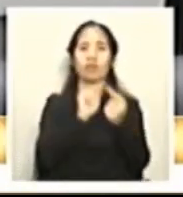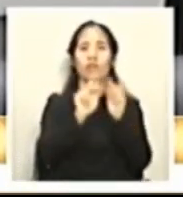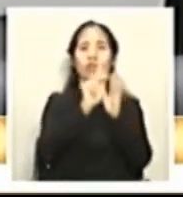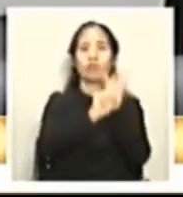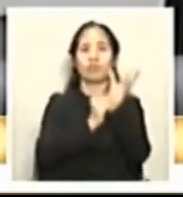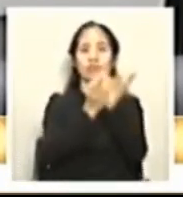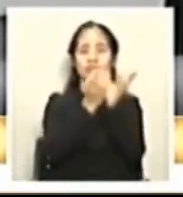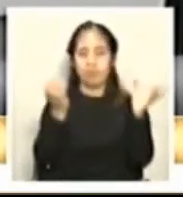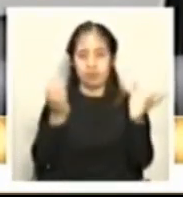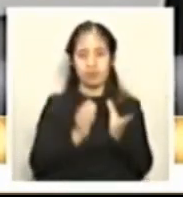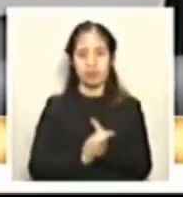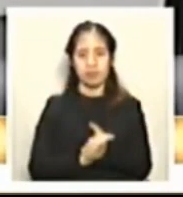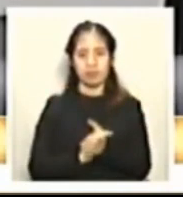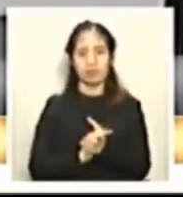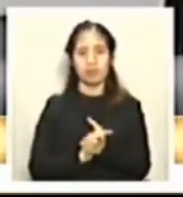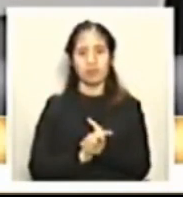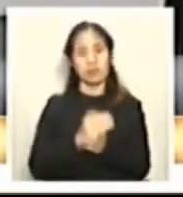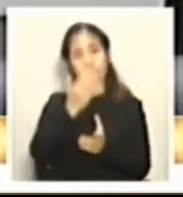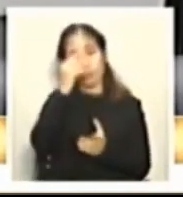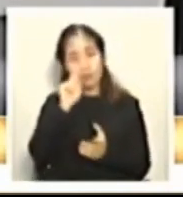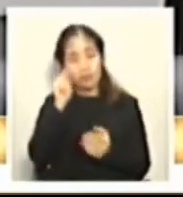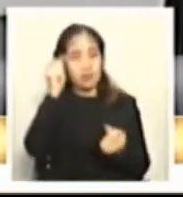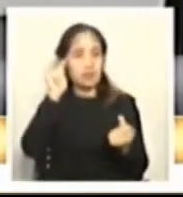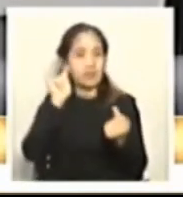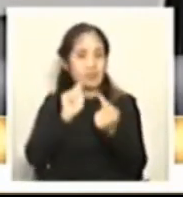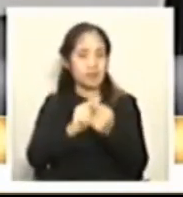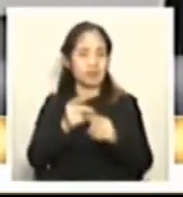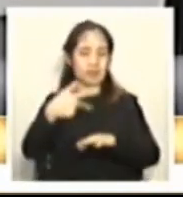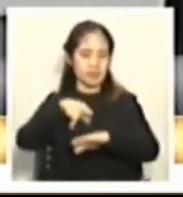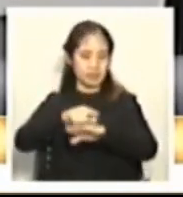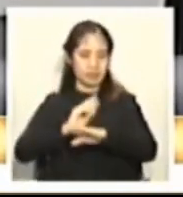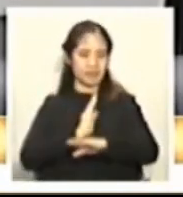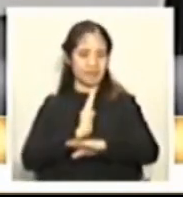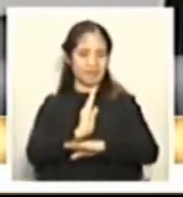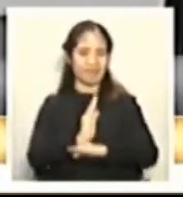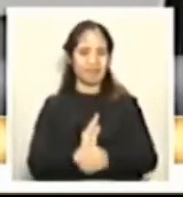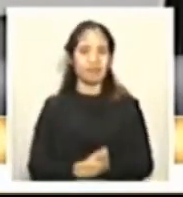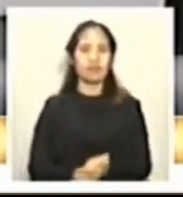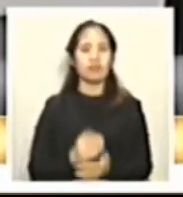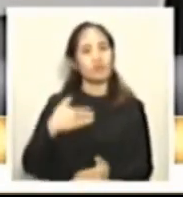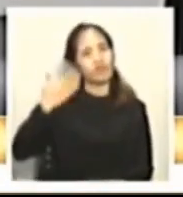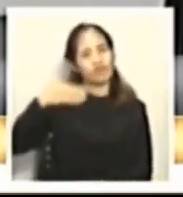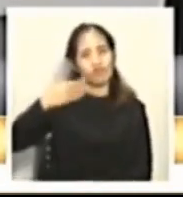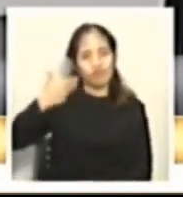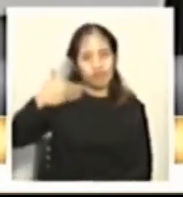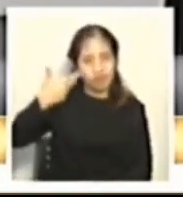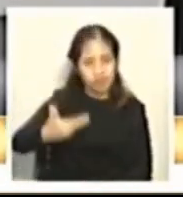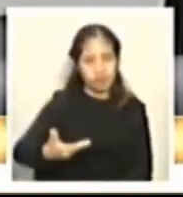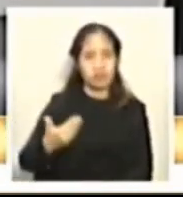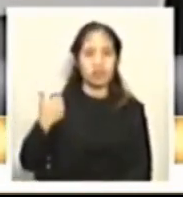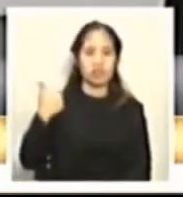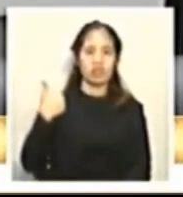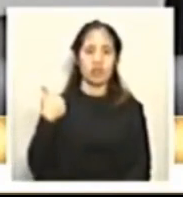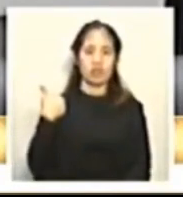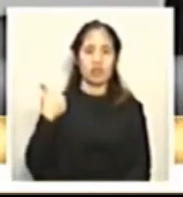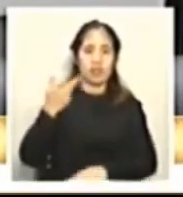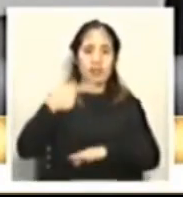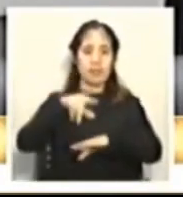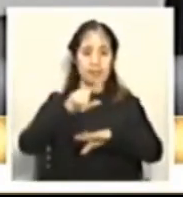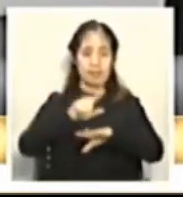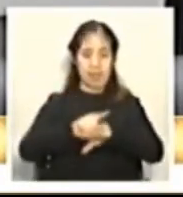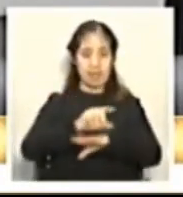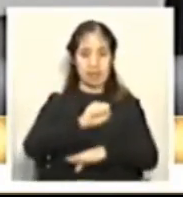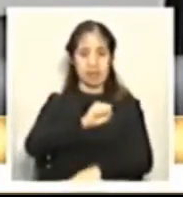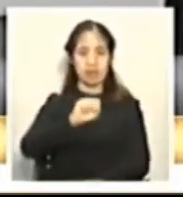มนูญและก็เพื่อให้ประธานได้ทำหน้าที่เป็นกลางตลอดระยะเวลาที่ผ่านมาเรามีประธานสภ